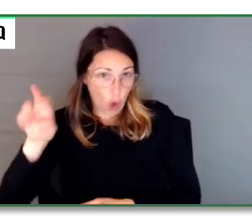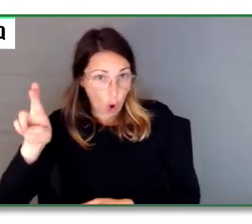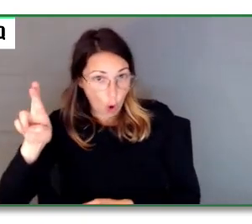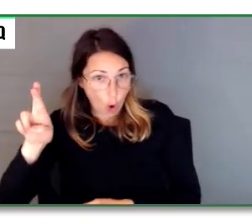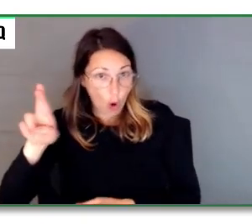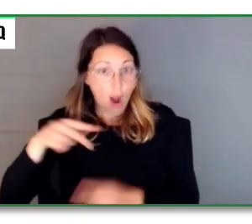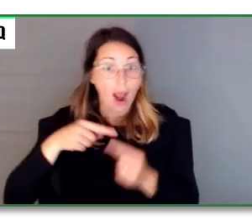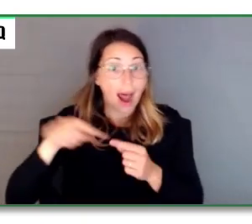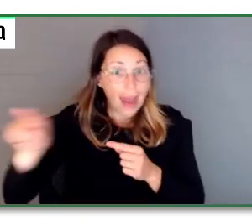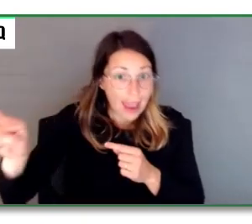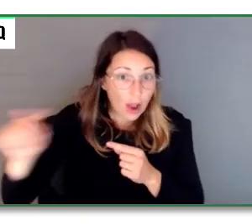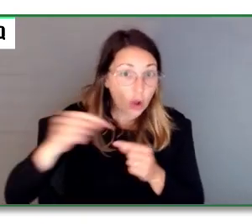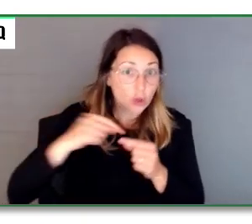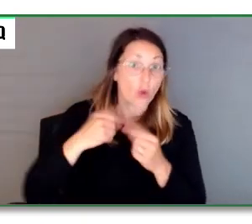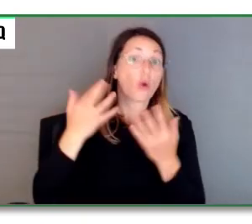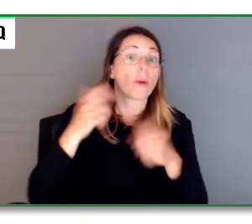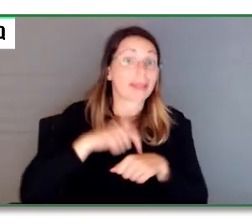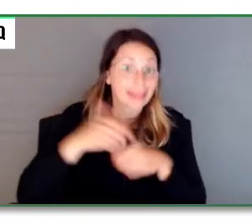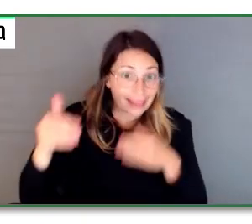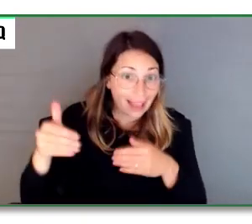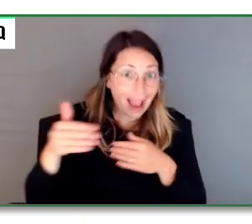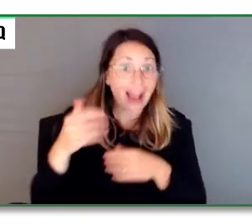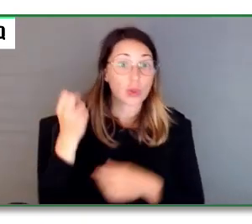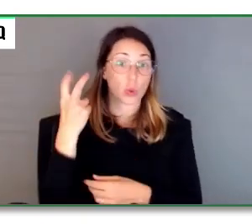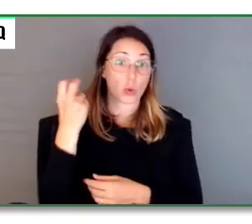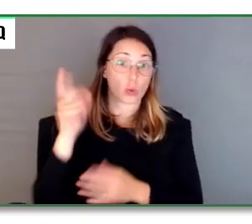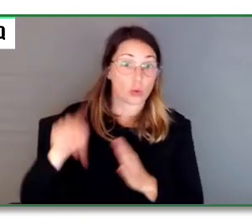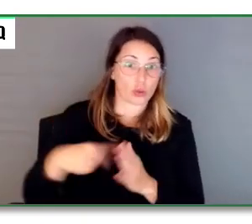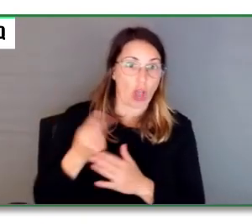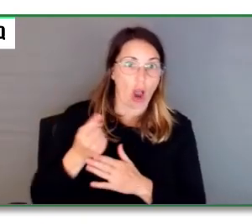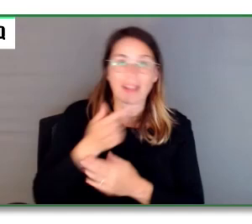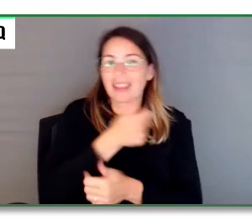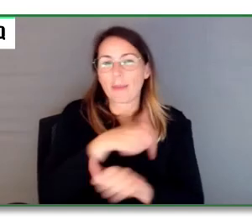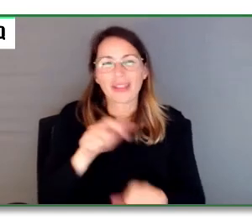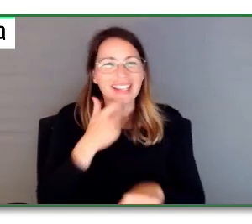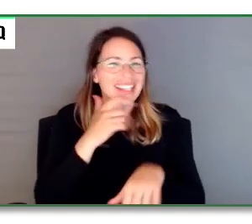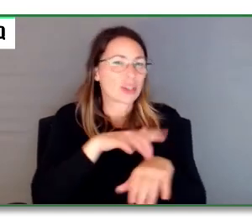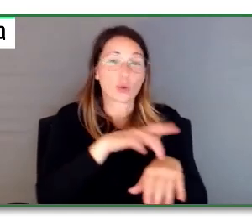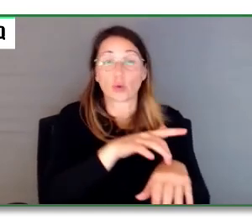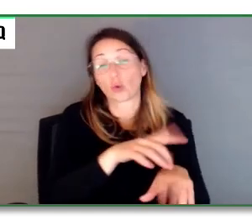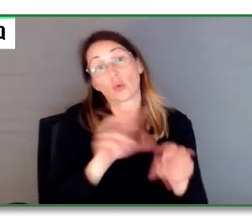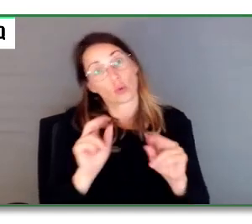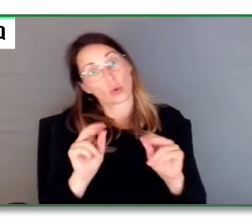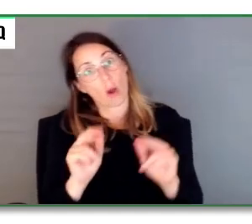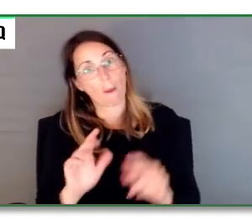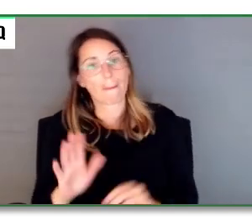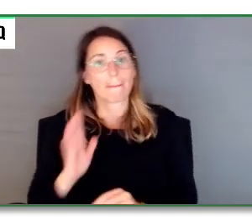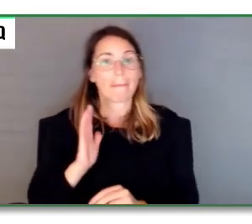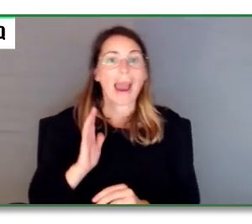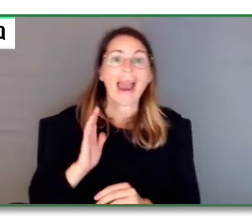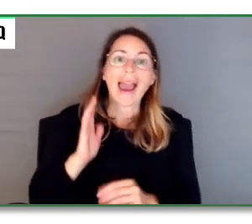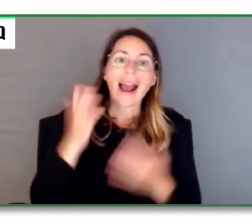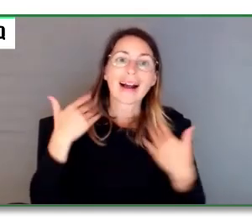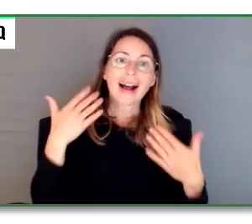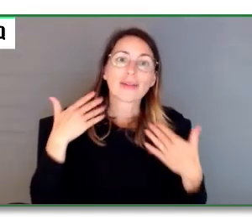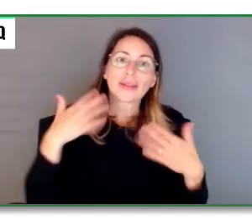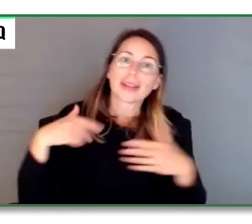mais c'est une expérience de randonnée absolument